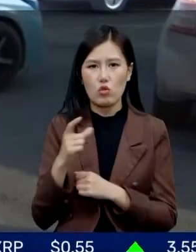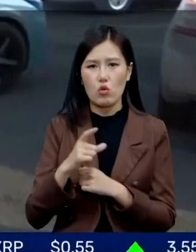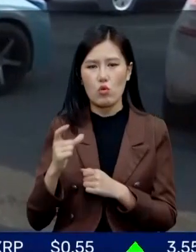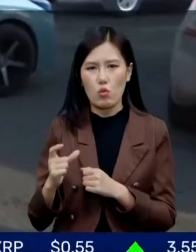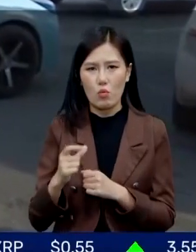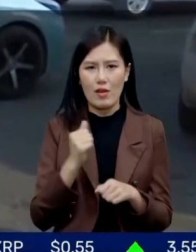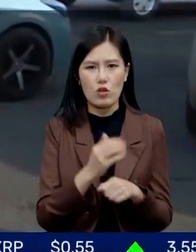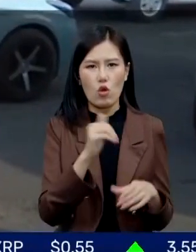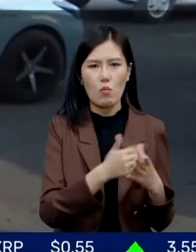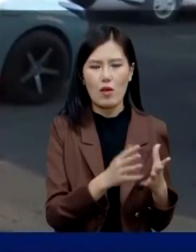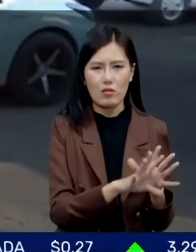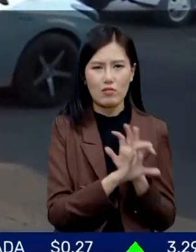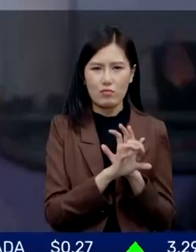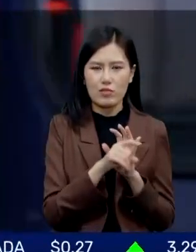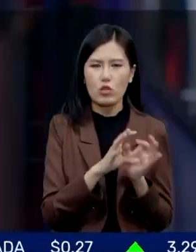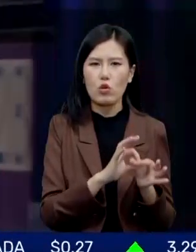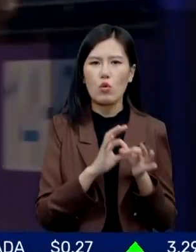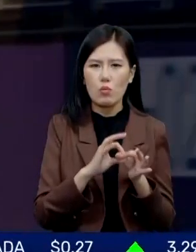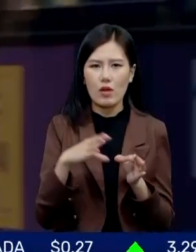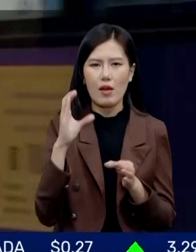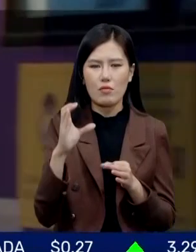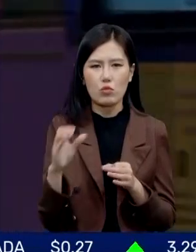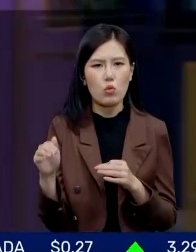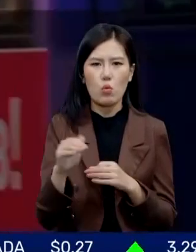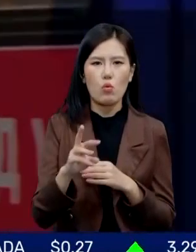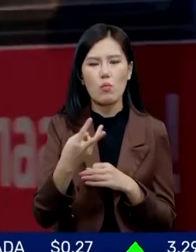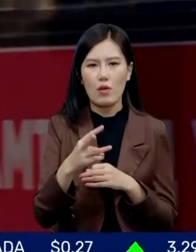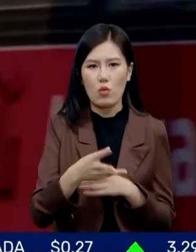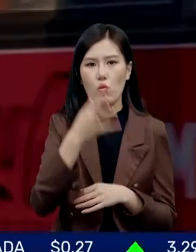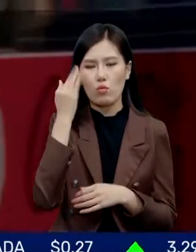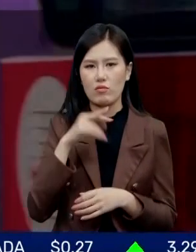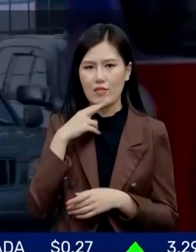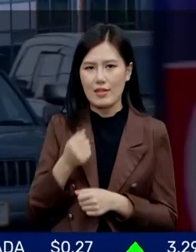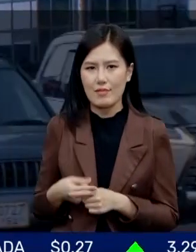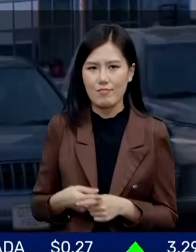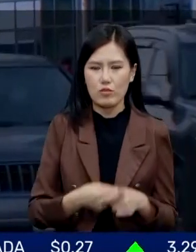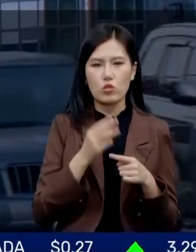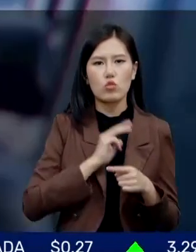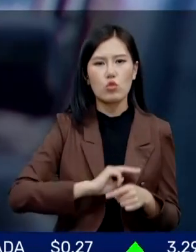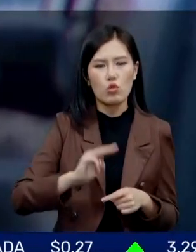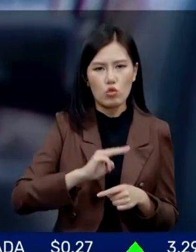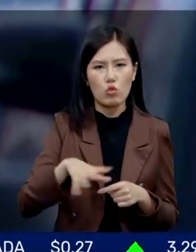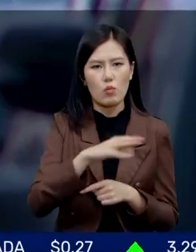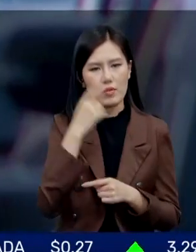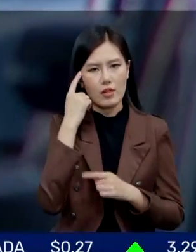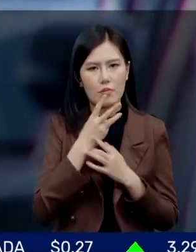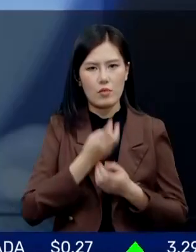тусгалттай байгаатай холбоотой гэлээ. Тиймээс нийтийн тээврийн салбарын цалин нэмэгдүүлэхээр нийслэлийн иргэдийн төлөөлөгчдийн хуралд санал гаргачээ.